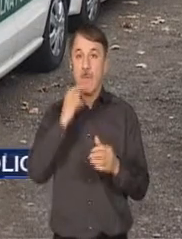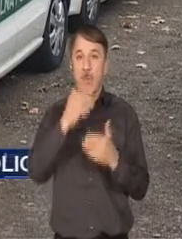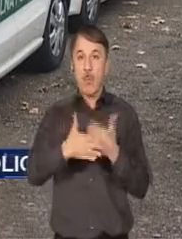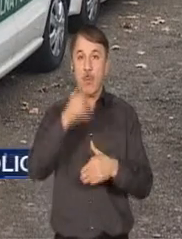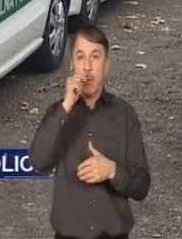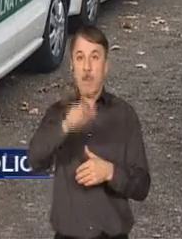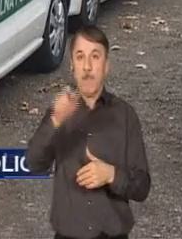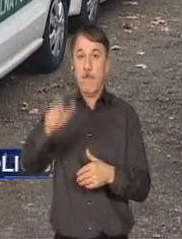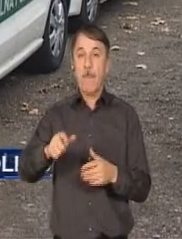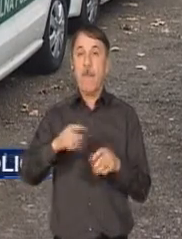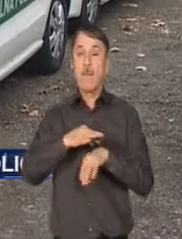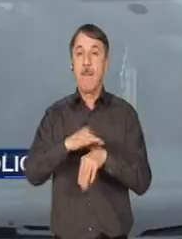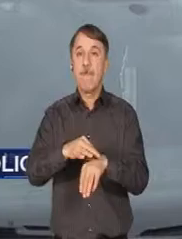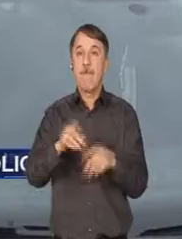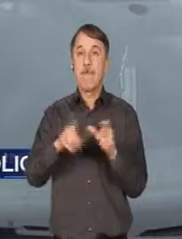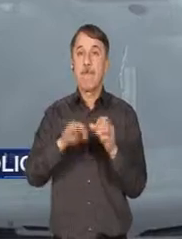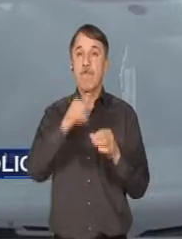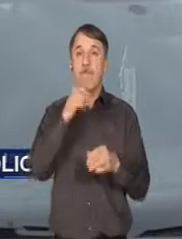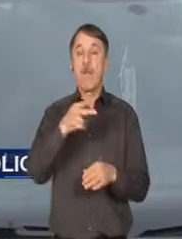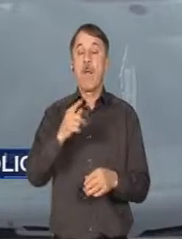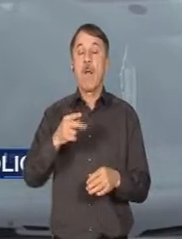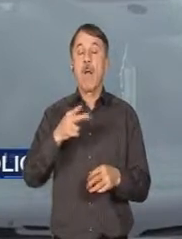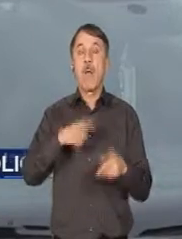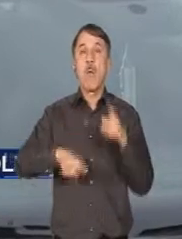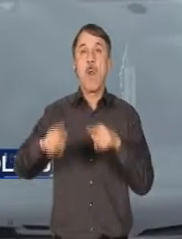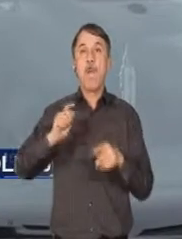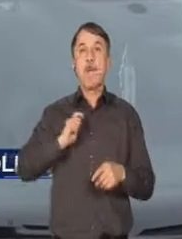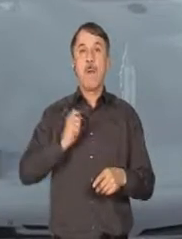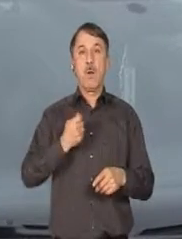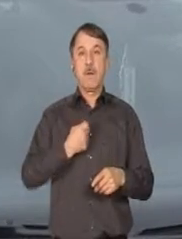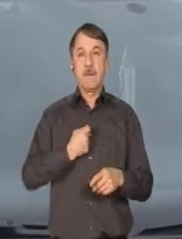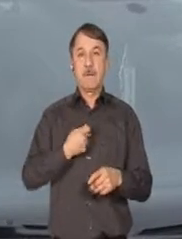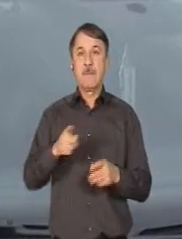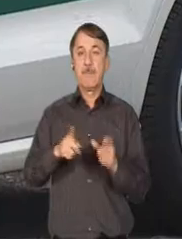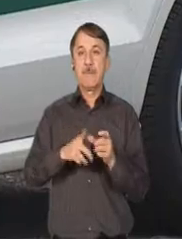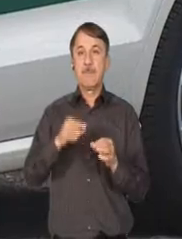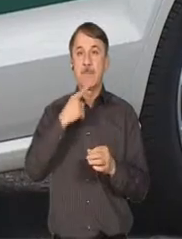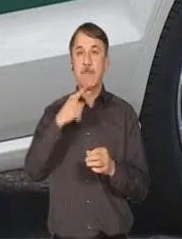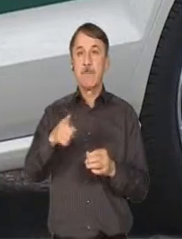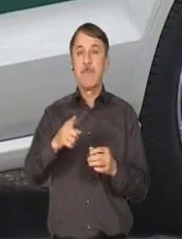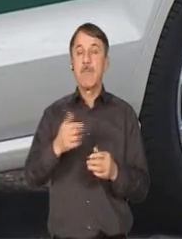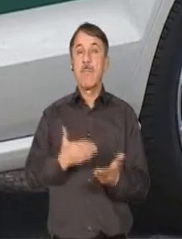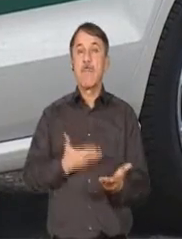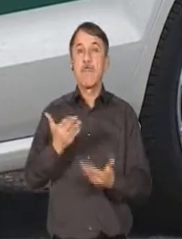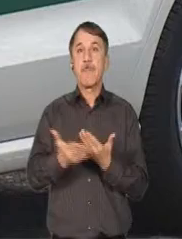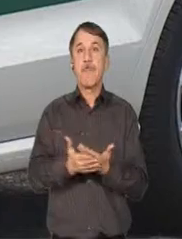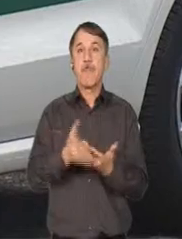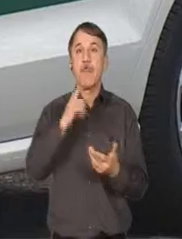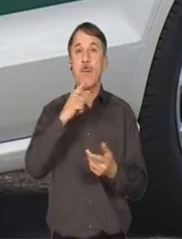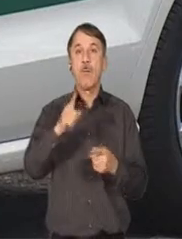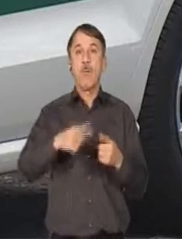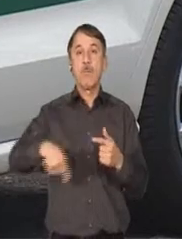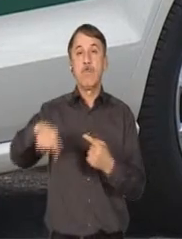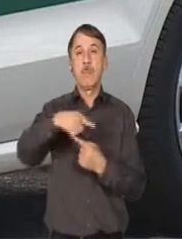Povedeni pričom o nedavnom incidentu u Beogradu u kome je komunalna policija privela ženu jer nije imala kartu u autobusu, pokušali smo da saznamo šta je to zapravo